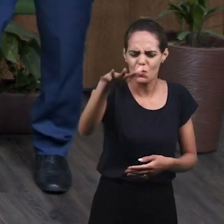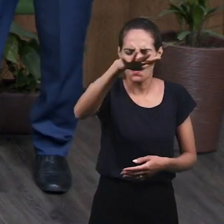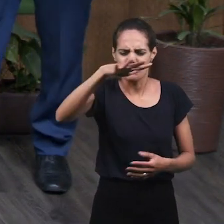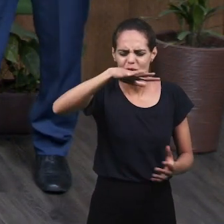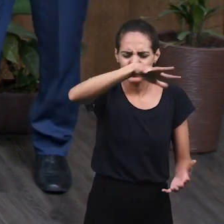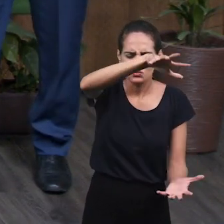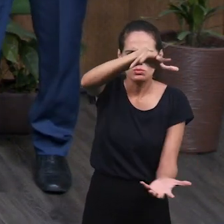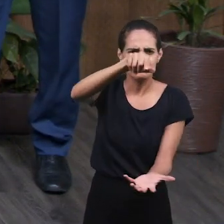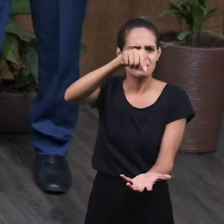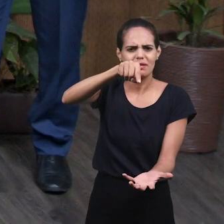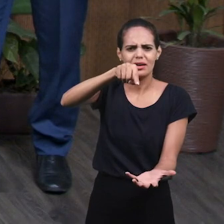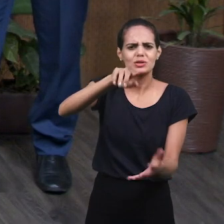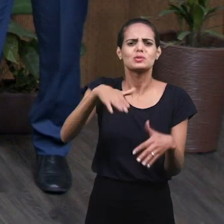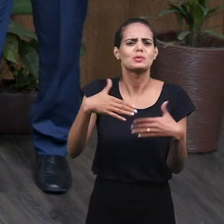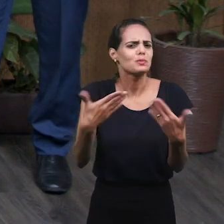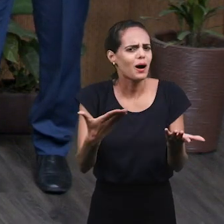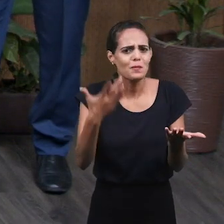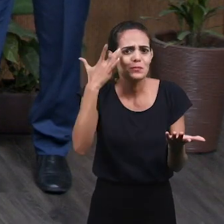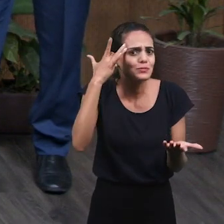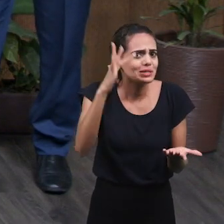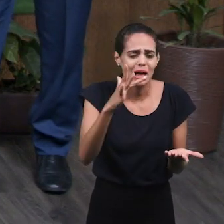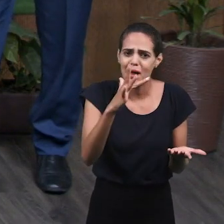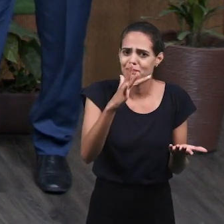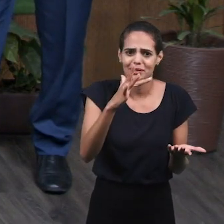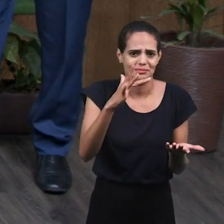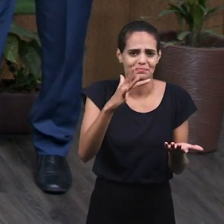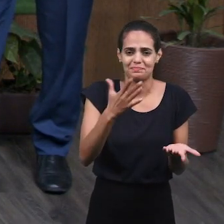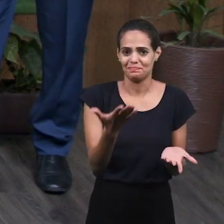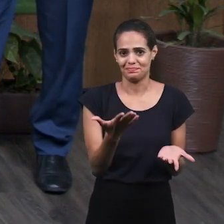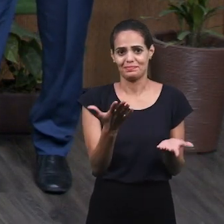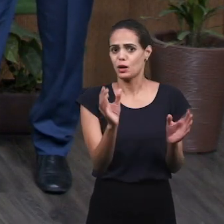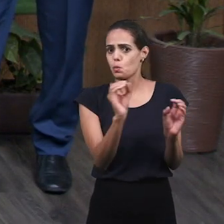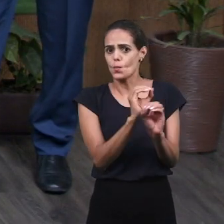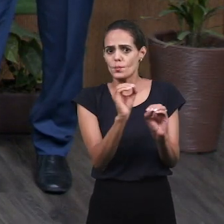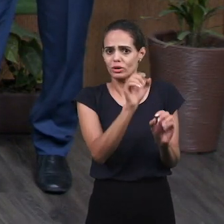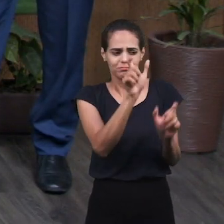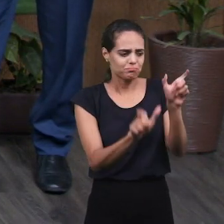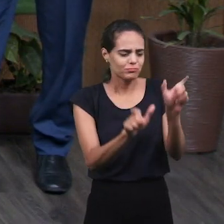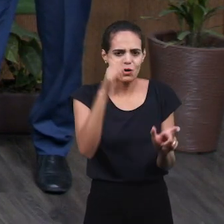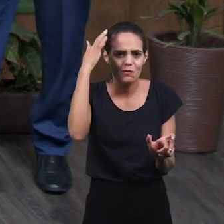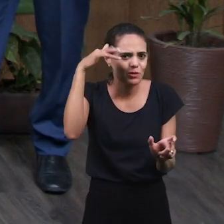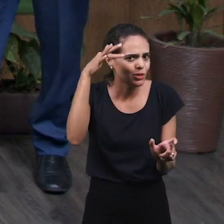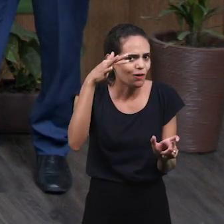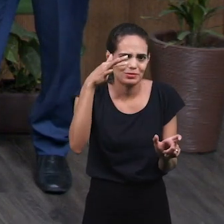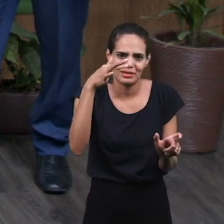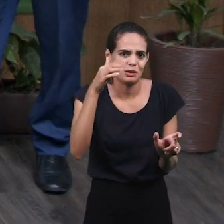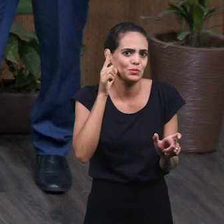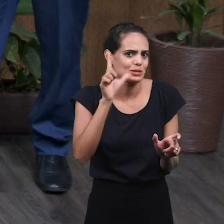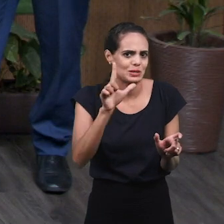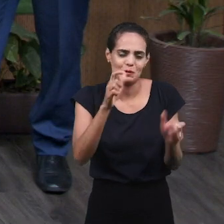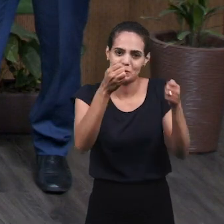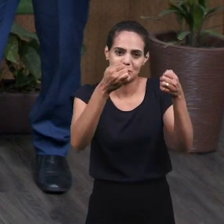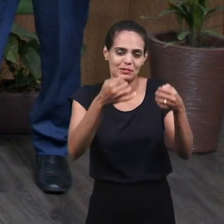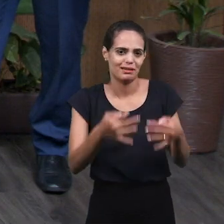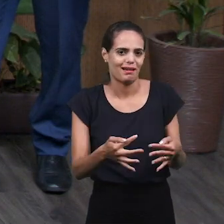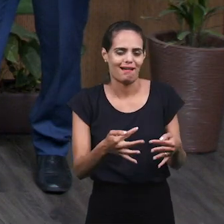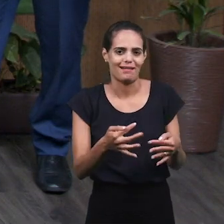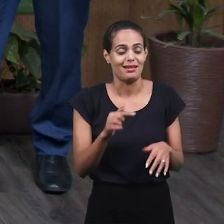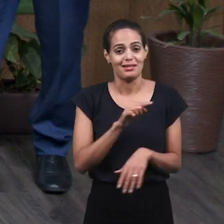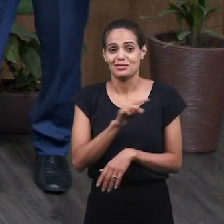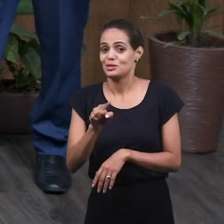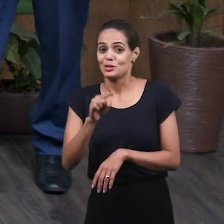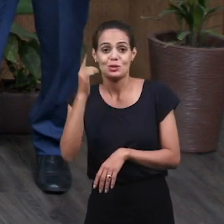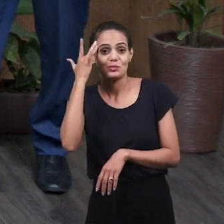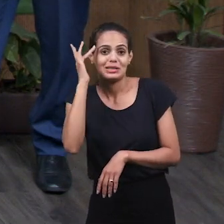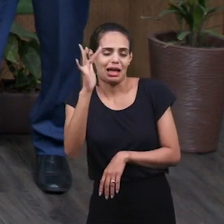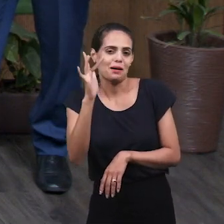vérité, on n'a pas découvert quel était ce mystère qui était caché depuis l'éternité.